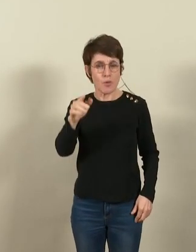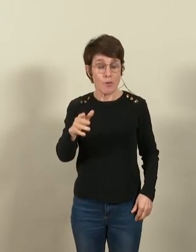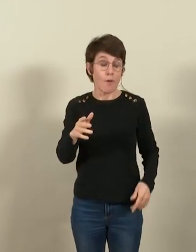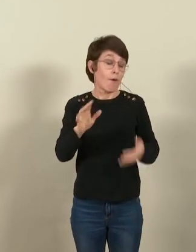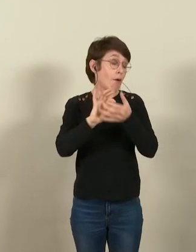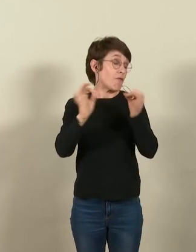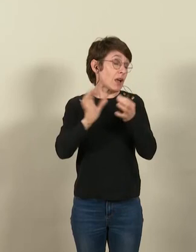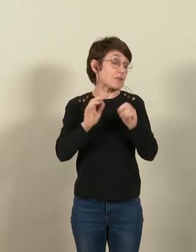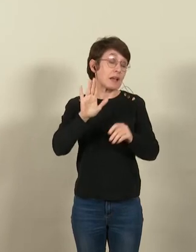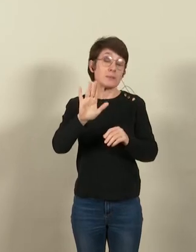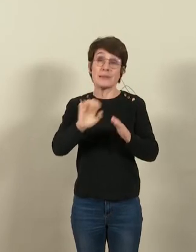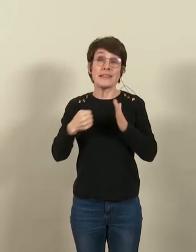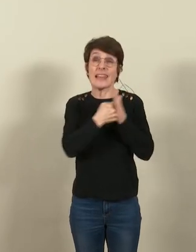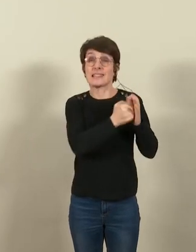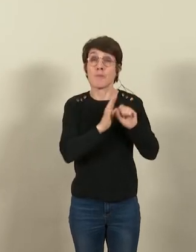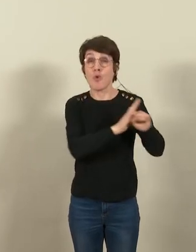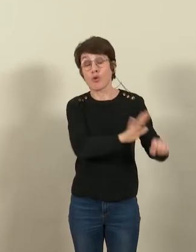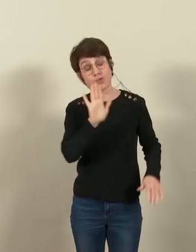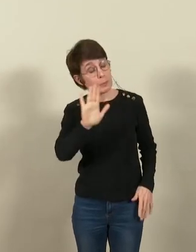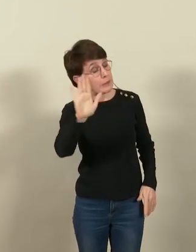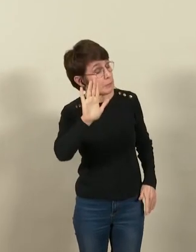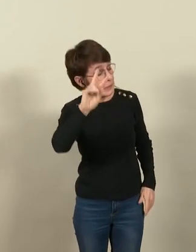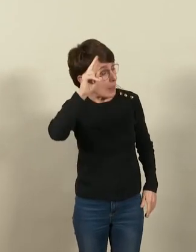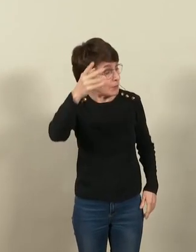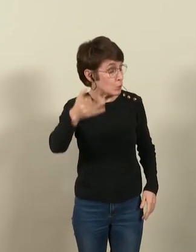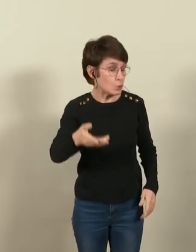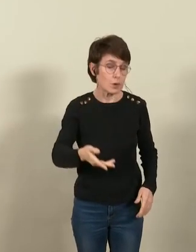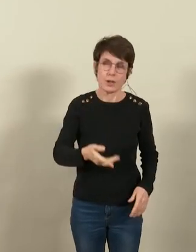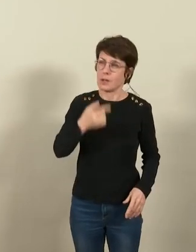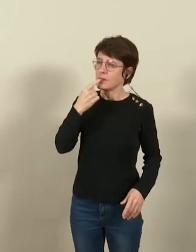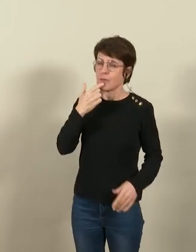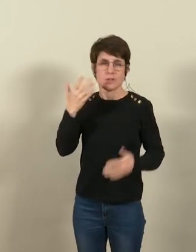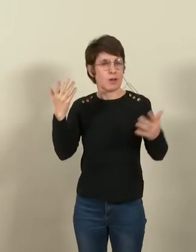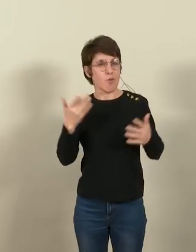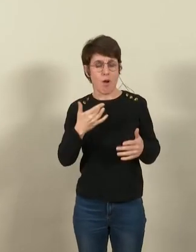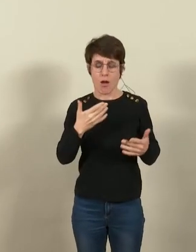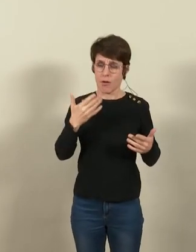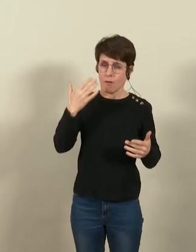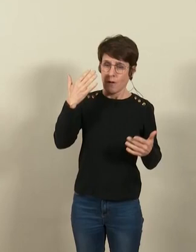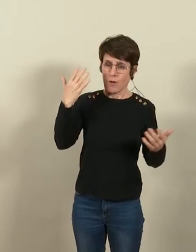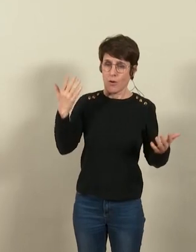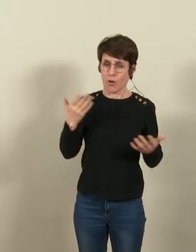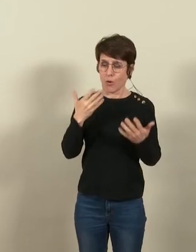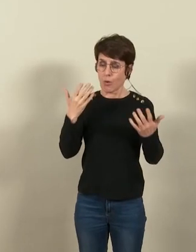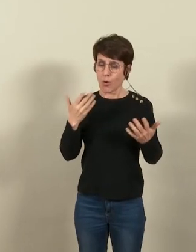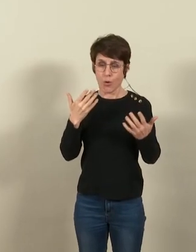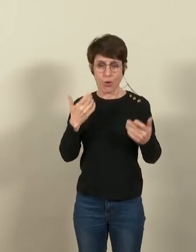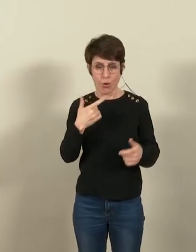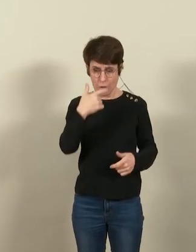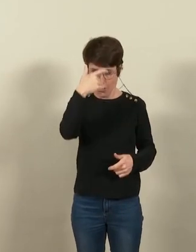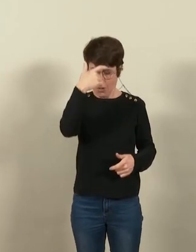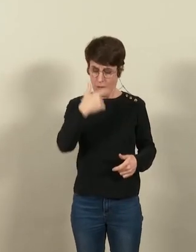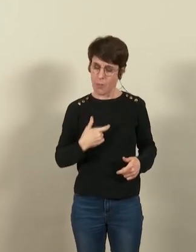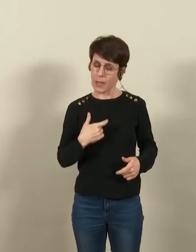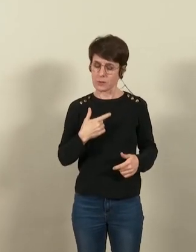d'extrême gauche habituelle selon laquelle toute personne qui estime que la la l'immigration doit